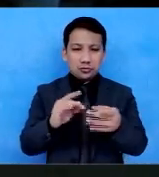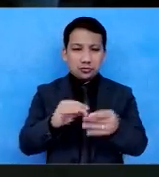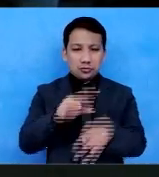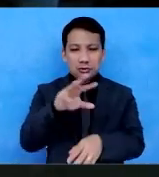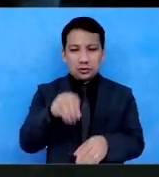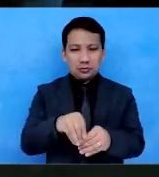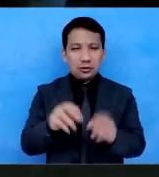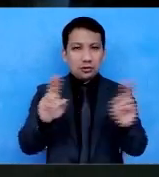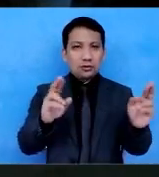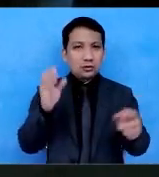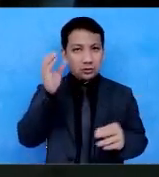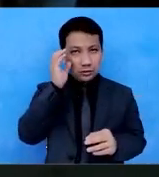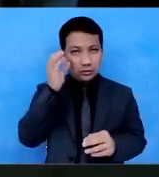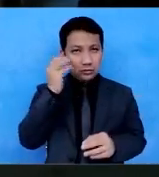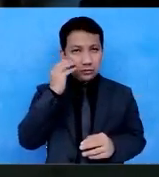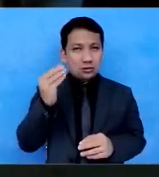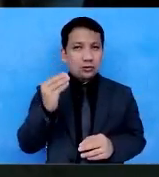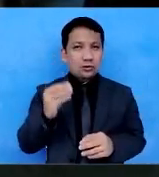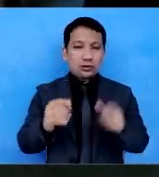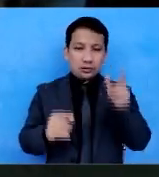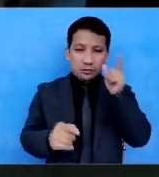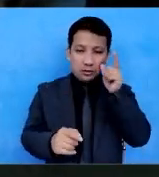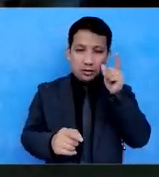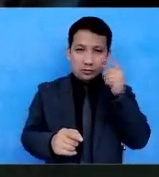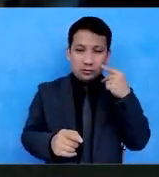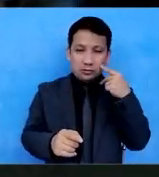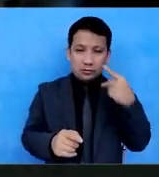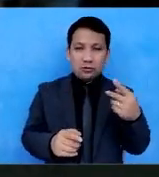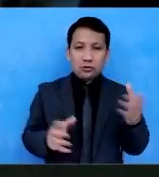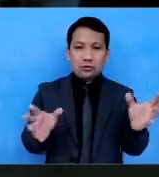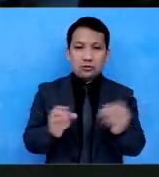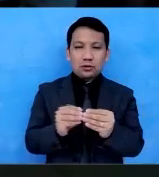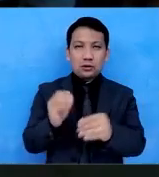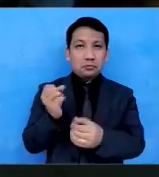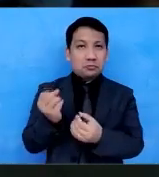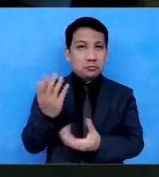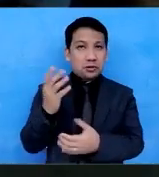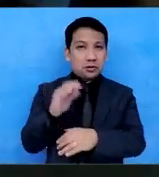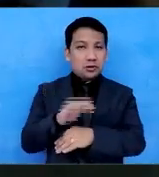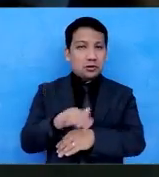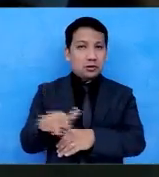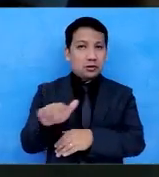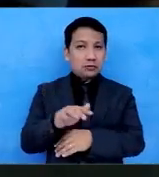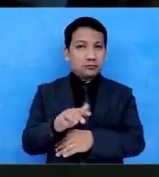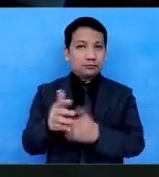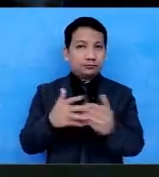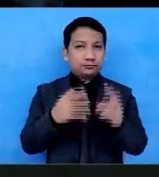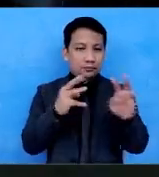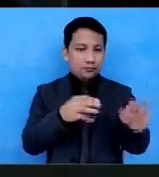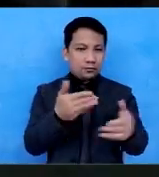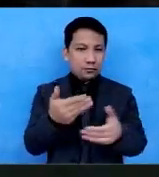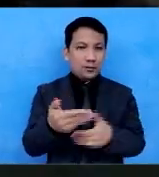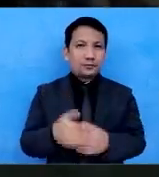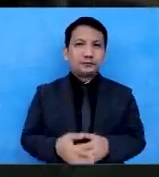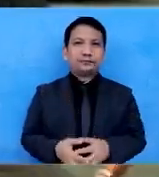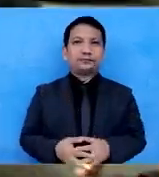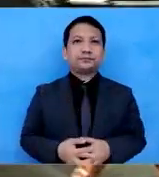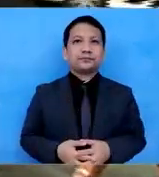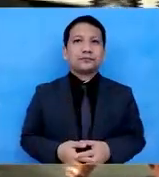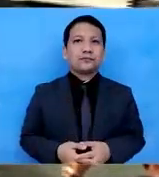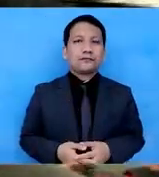handog ni Coco at ni Lovie. At syempre, ito na nga yung parte ng chikahan natin sa kanila. Watch this.